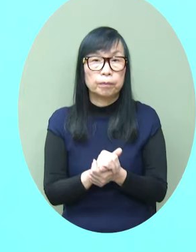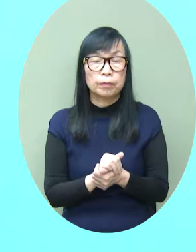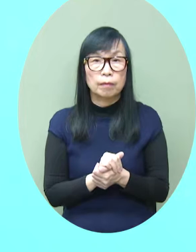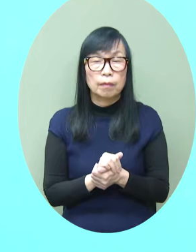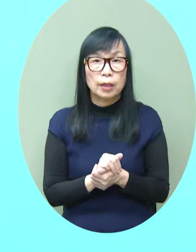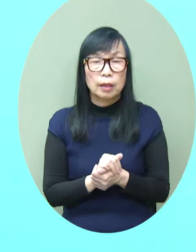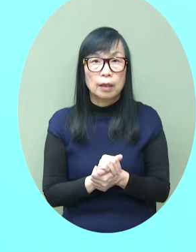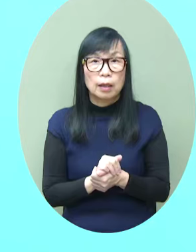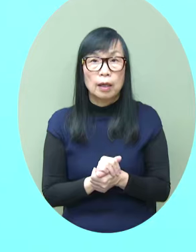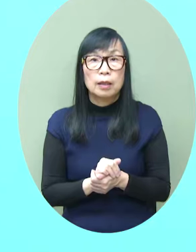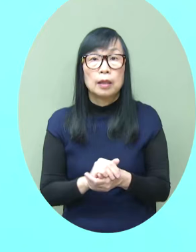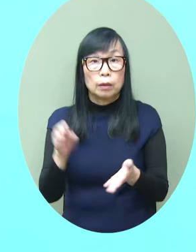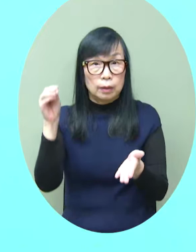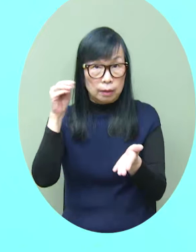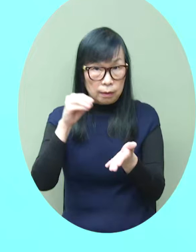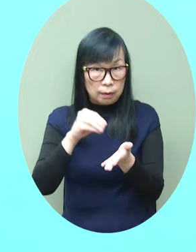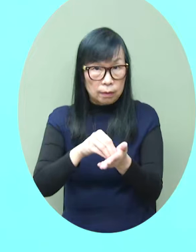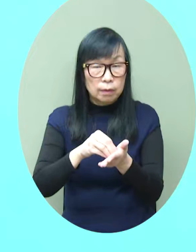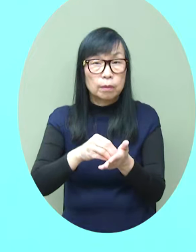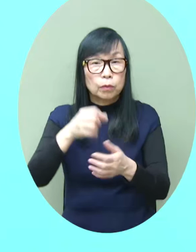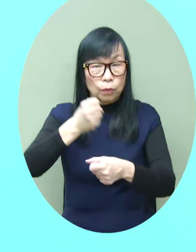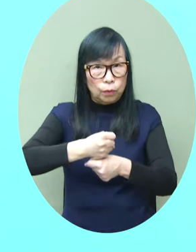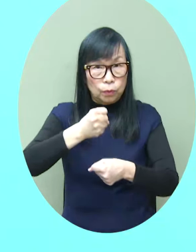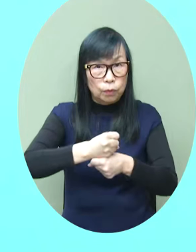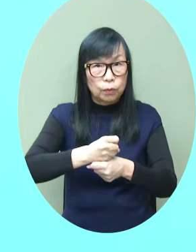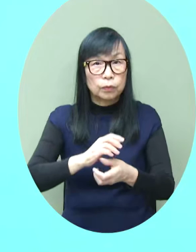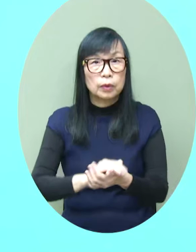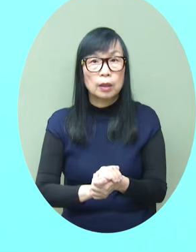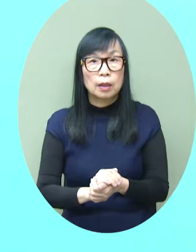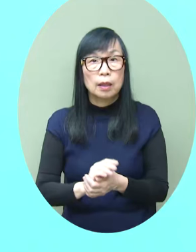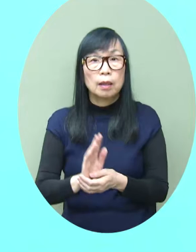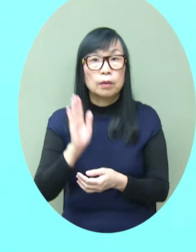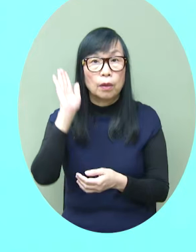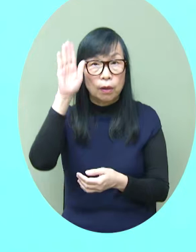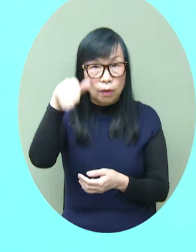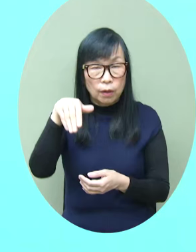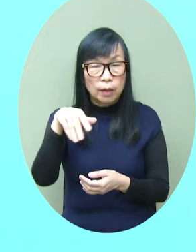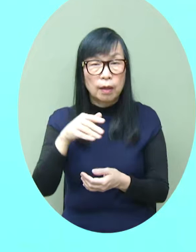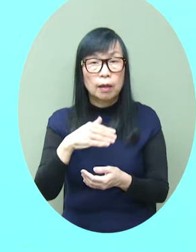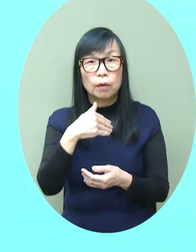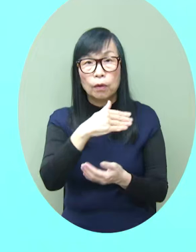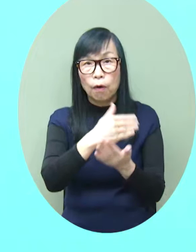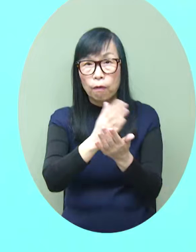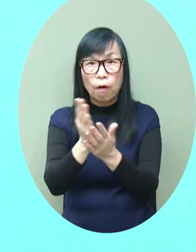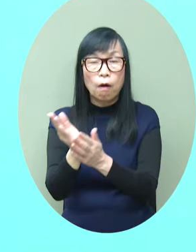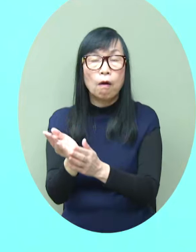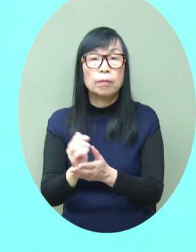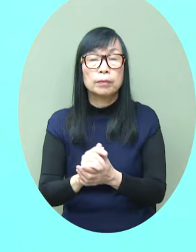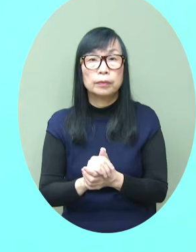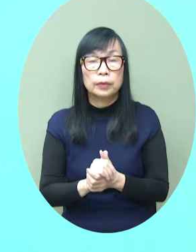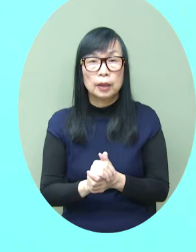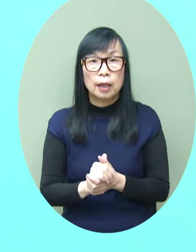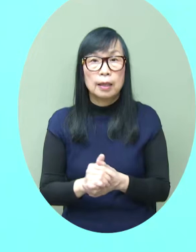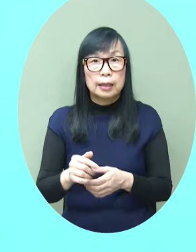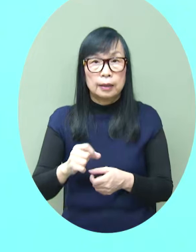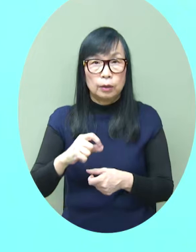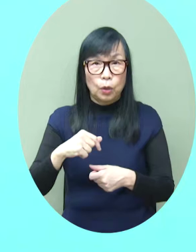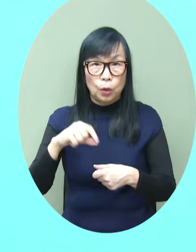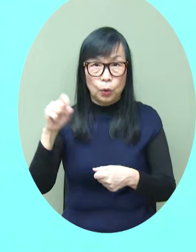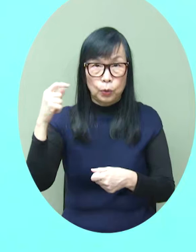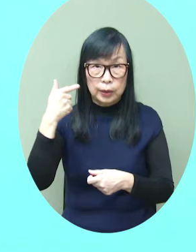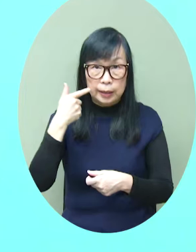意見咧係會落實執行嚇。咁啊，大家會往後會見到方方面面咧，我哋都會係加緊